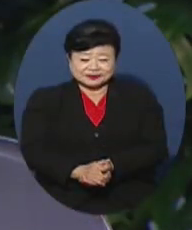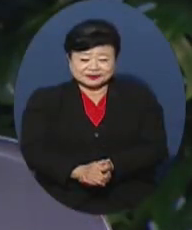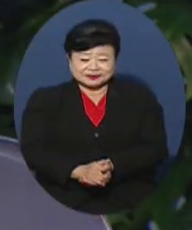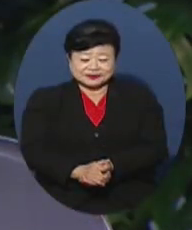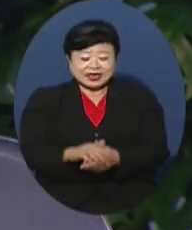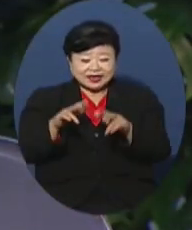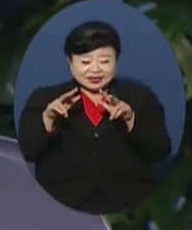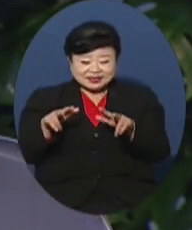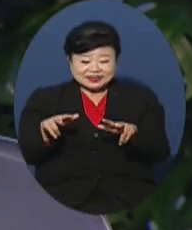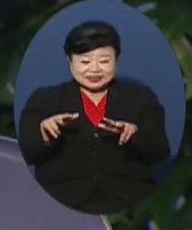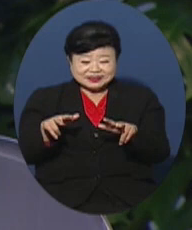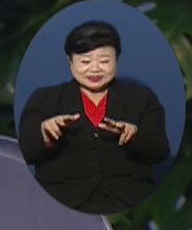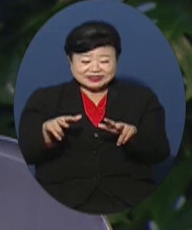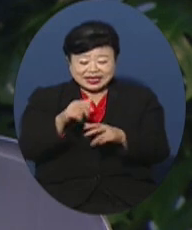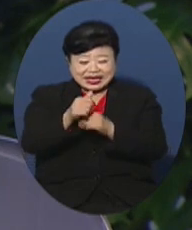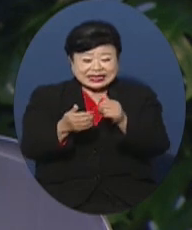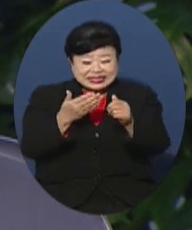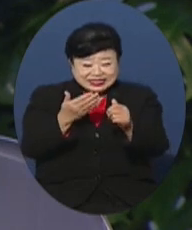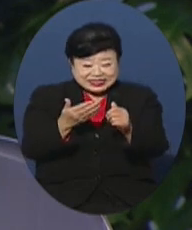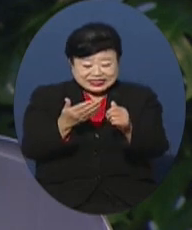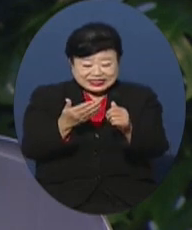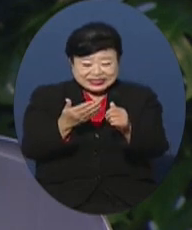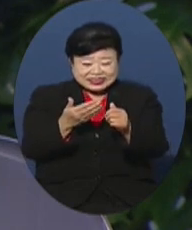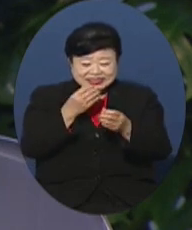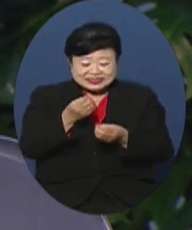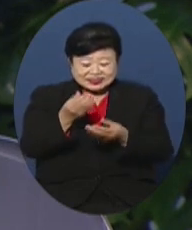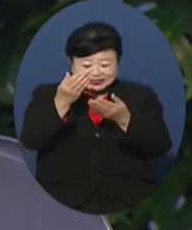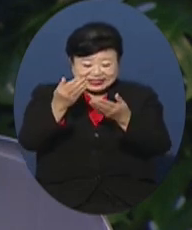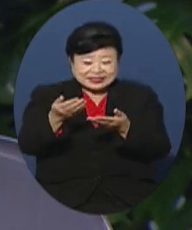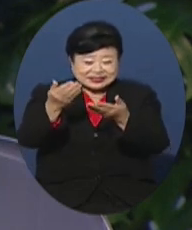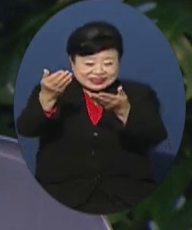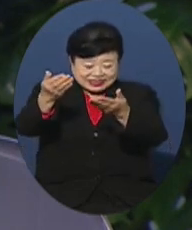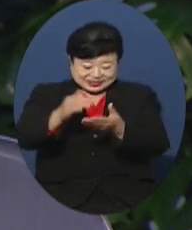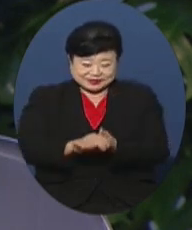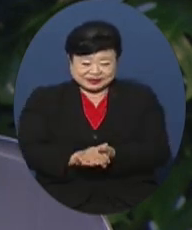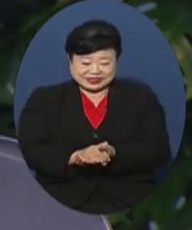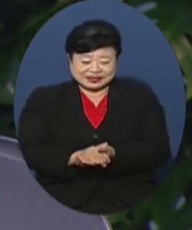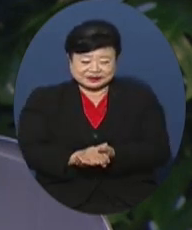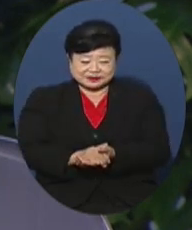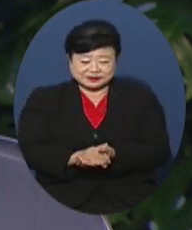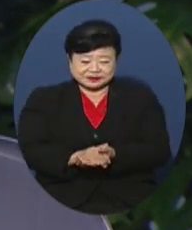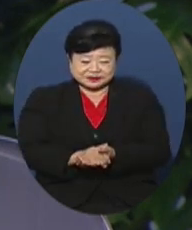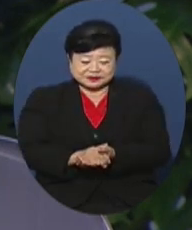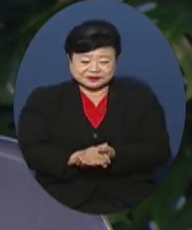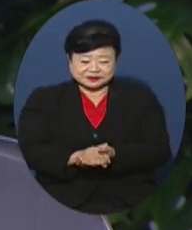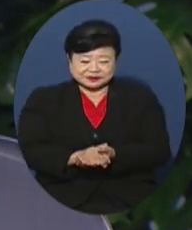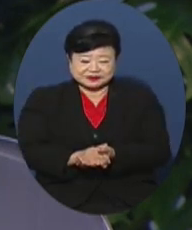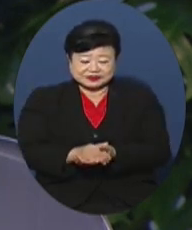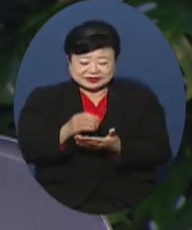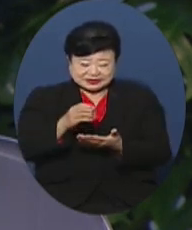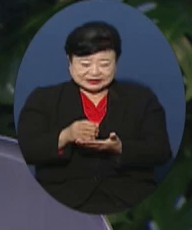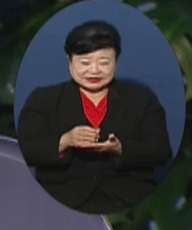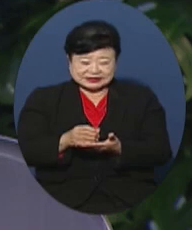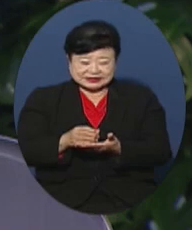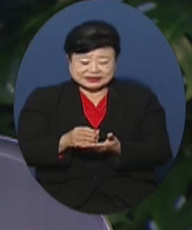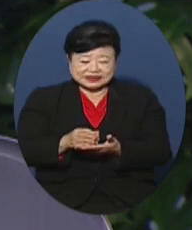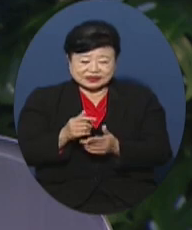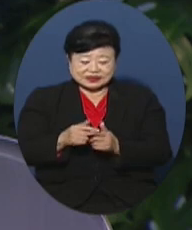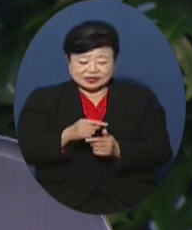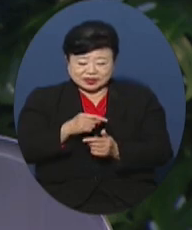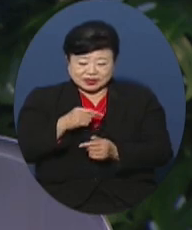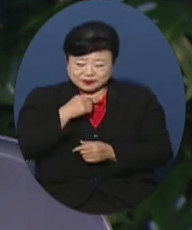이제 우리 하나님께 성찬을 전과 잔을